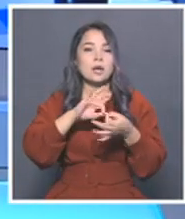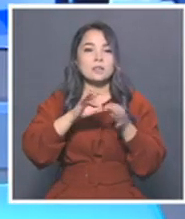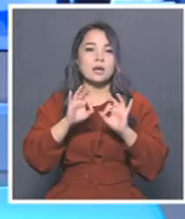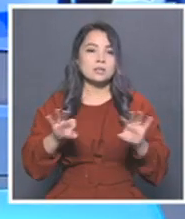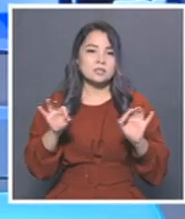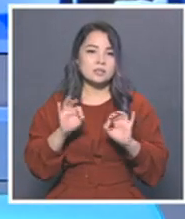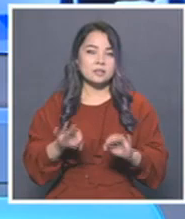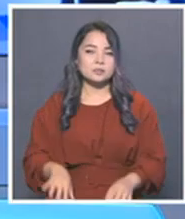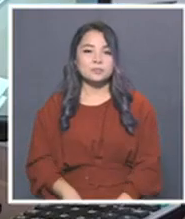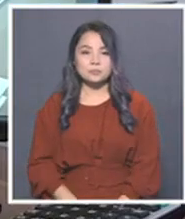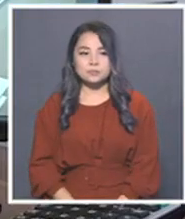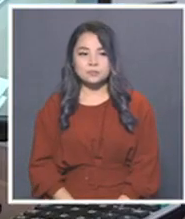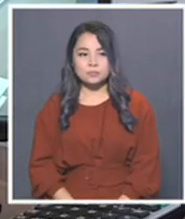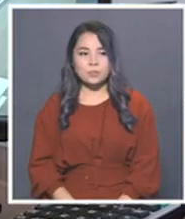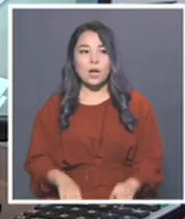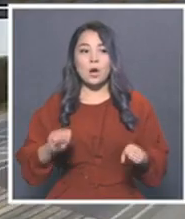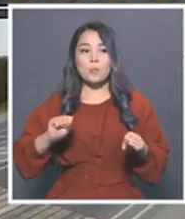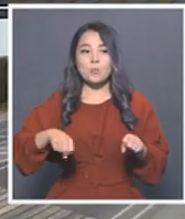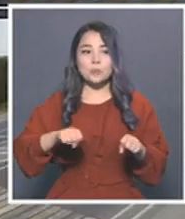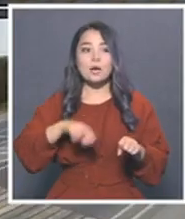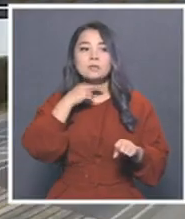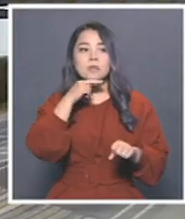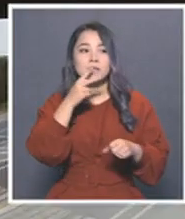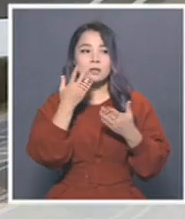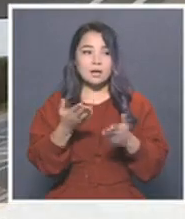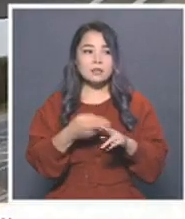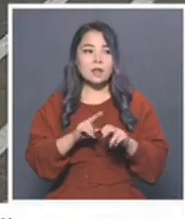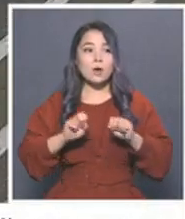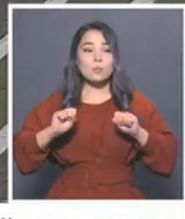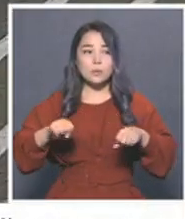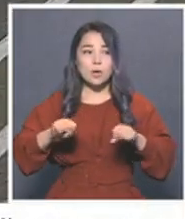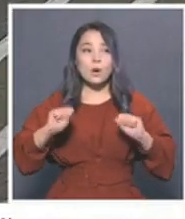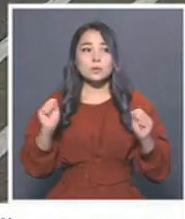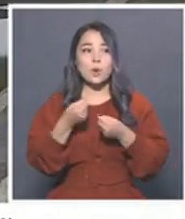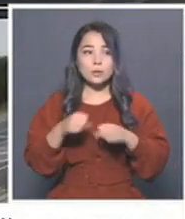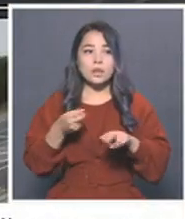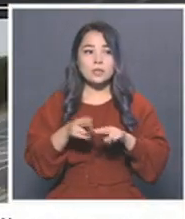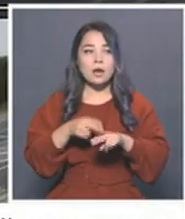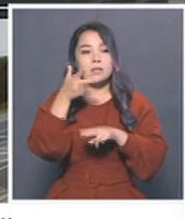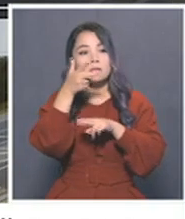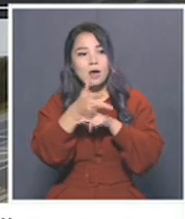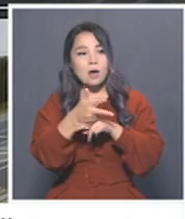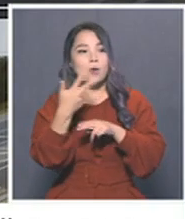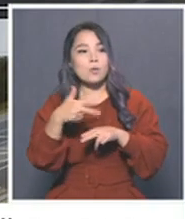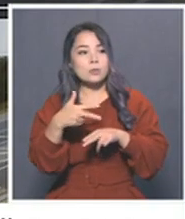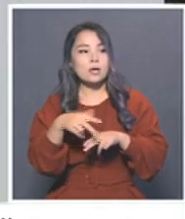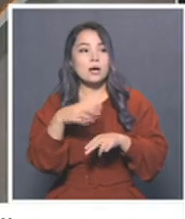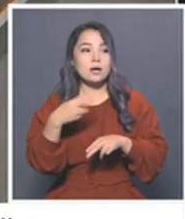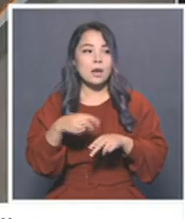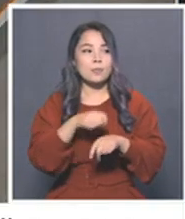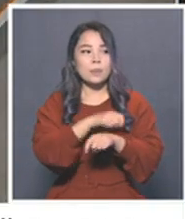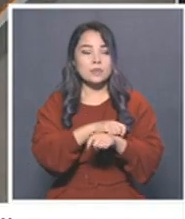айтсын. Мотокөлік өтіп жатыр. Осы өткеннен кейін жылдамдығын арнайы құрылғы 30-40 метр